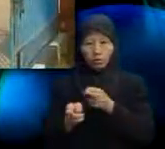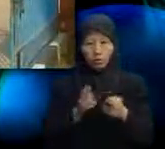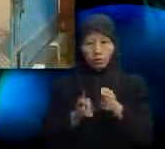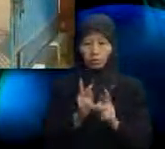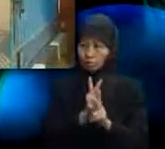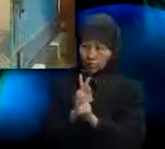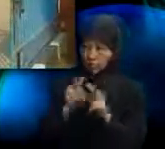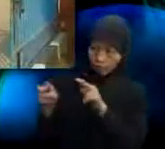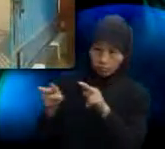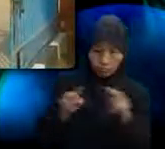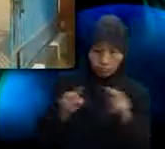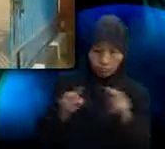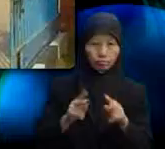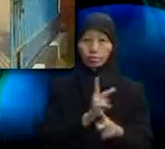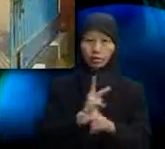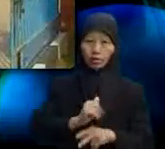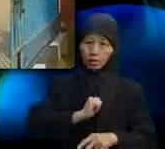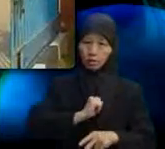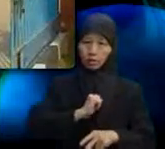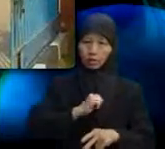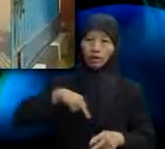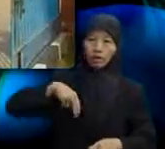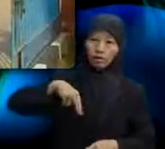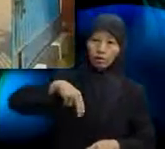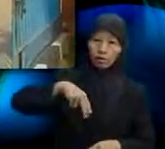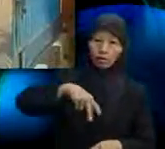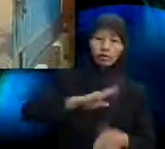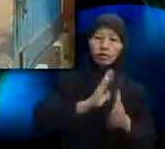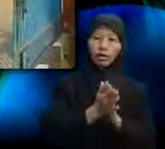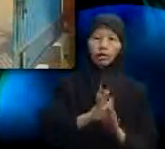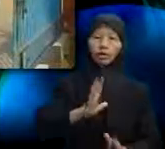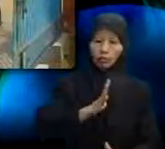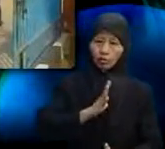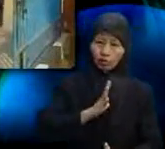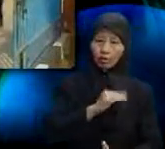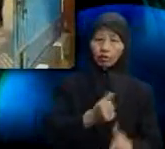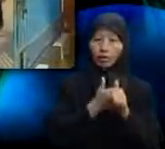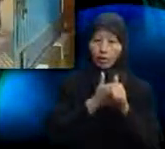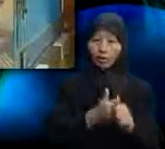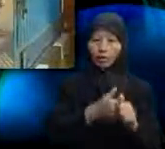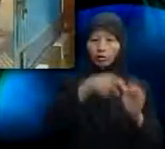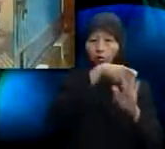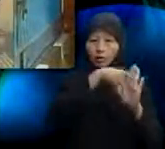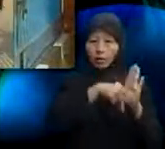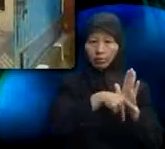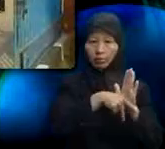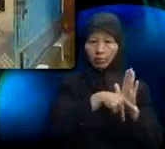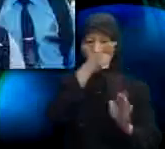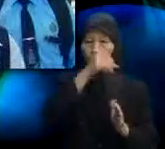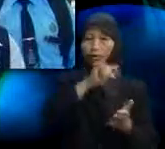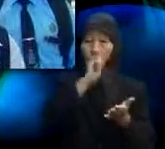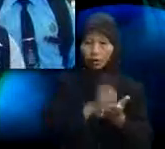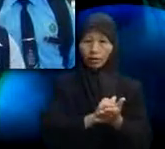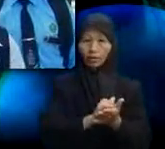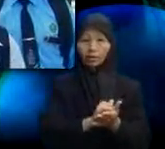berusaha mengawal diri kita sepanjang perjalanan supaya bersopan dan mematuhi peraturan.